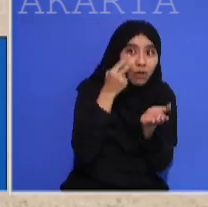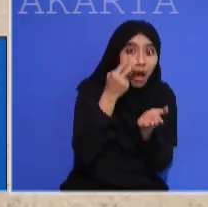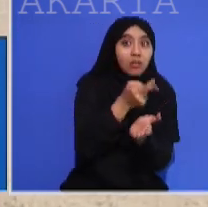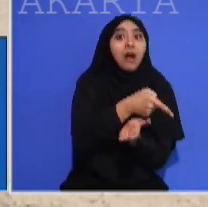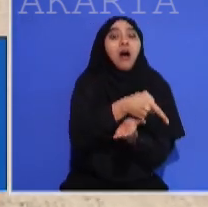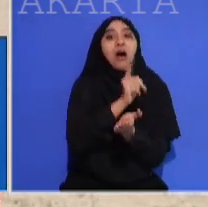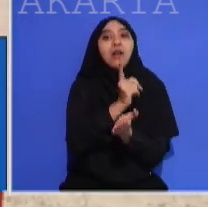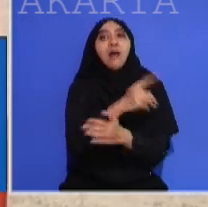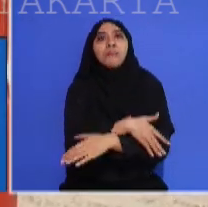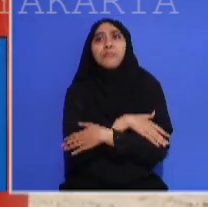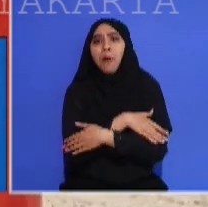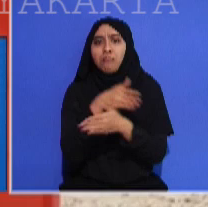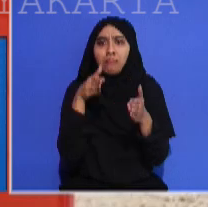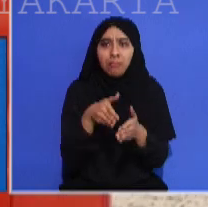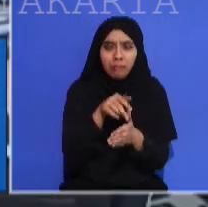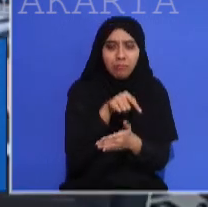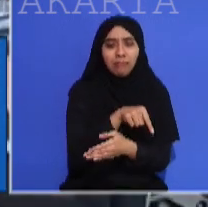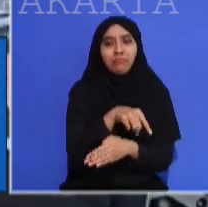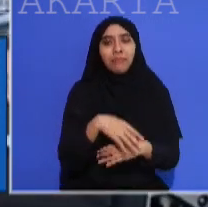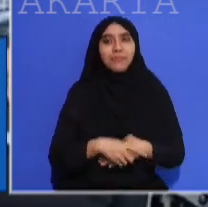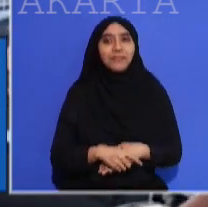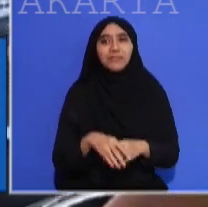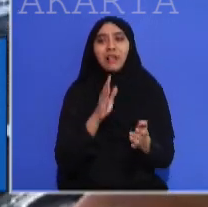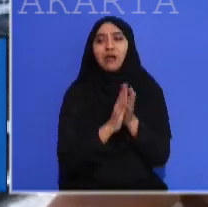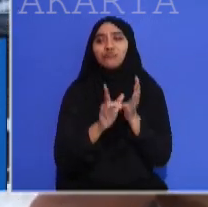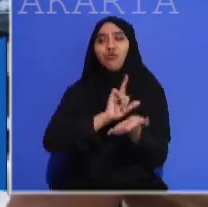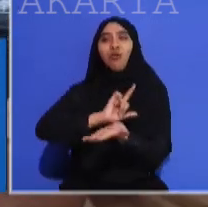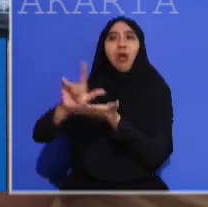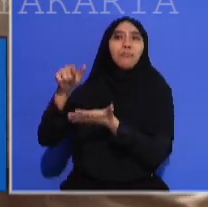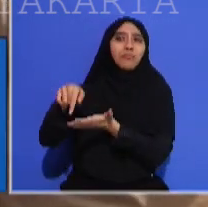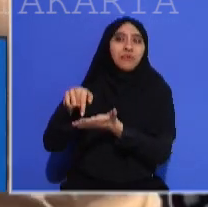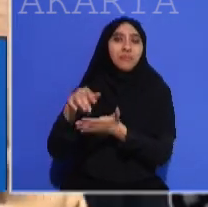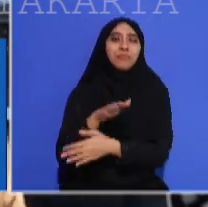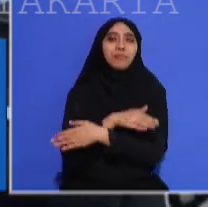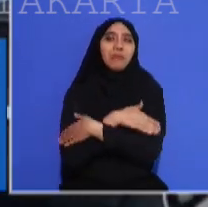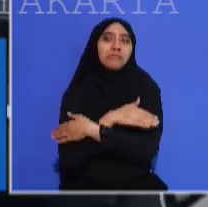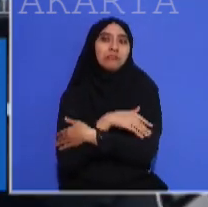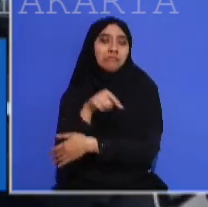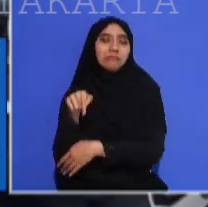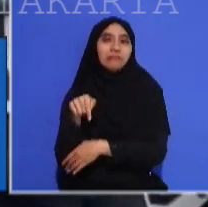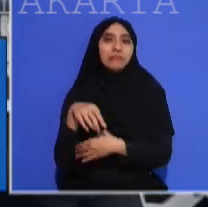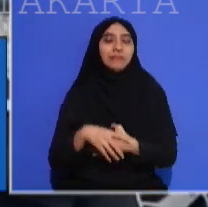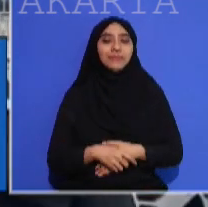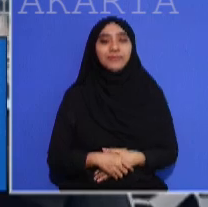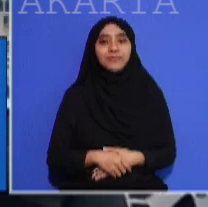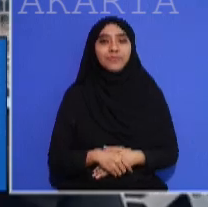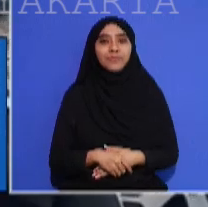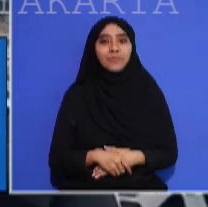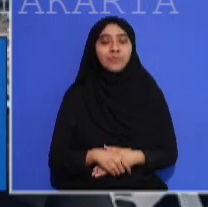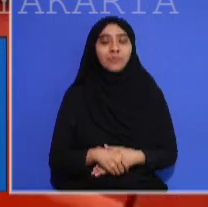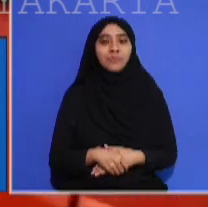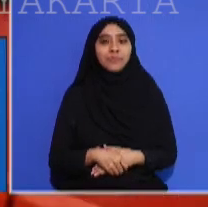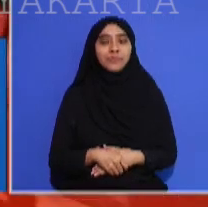merupakan jenazah salah satu nelayan kemudian melaporkan adanya jenazah tersebut ke petugas satlinm Pantai Baron